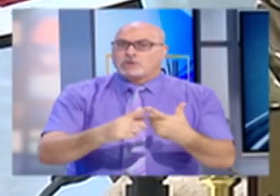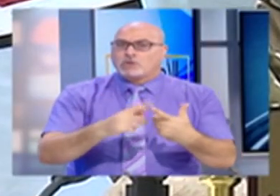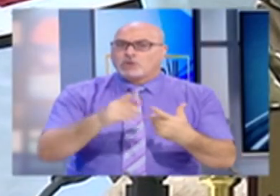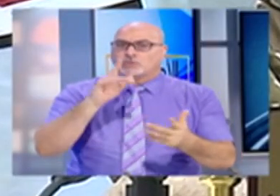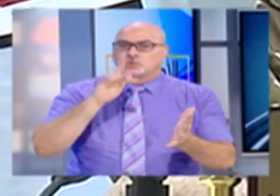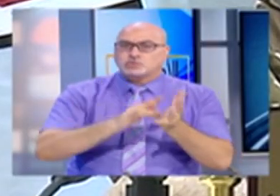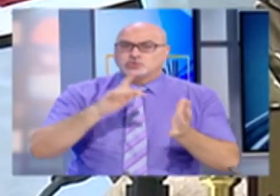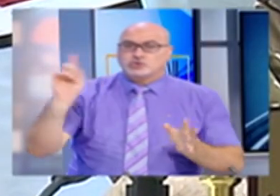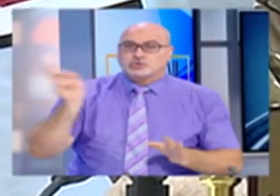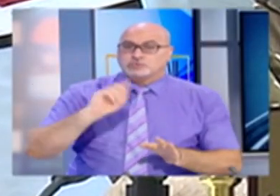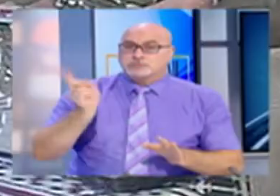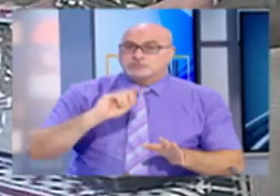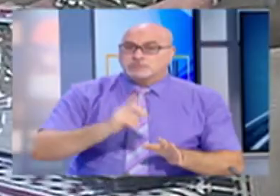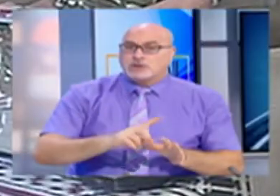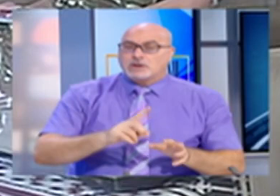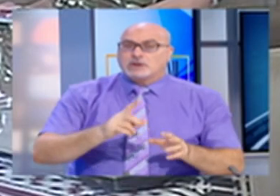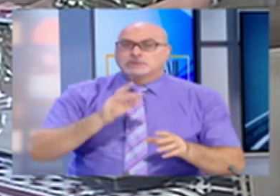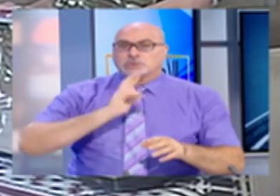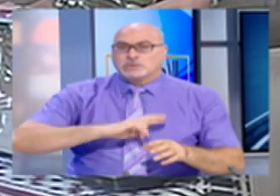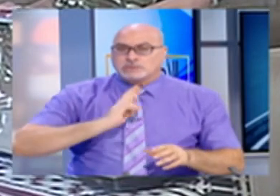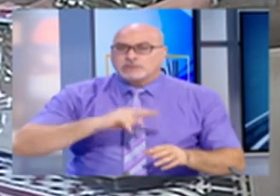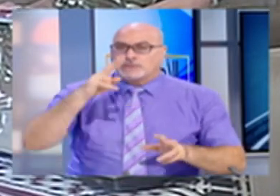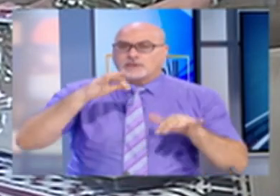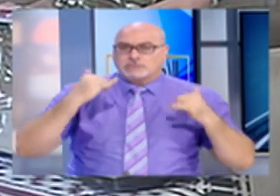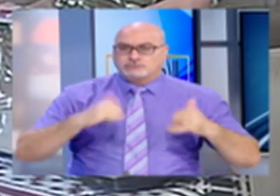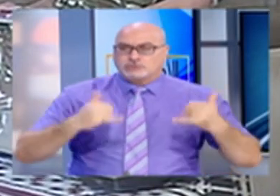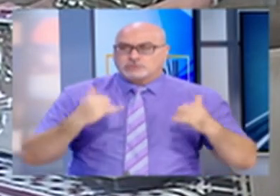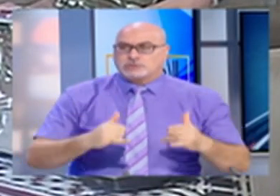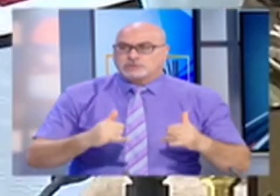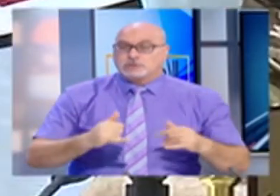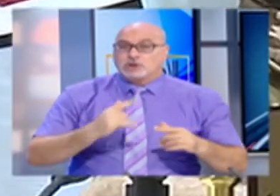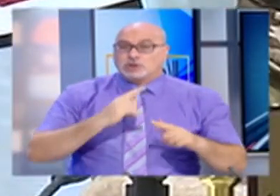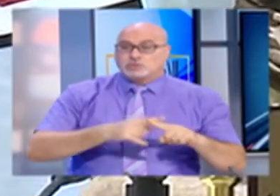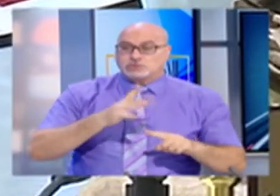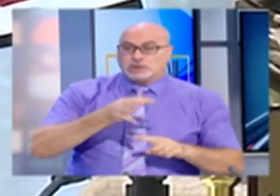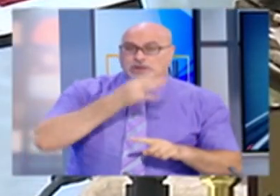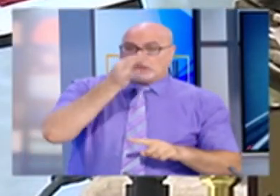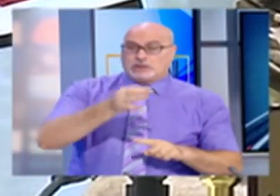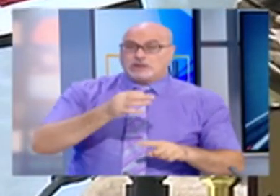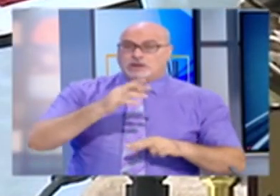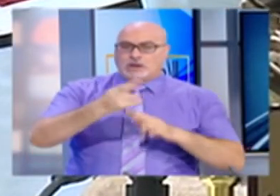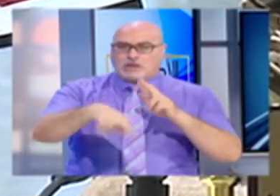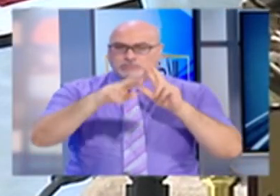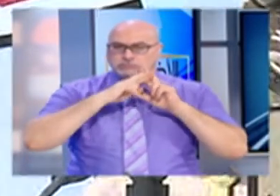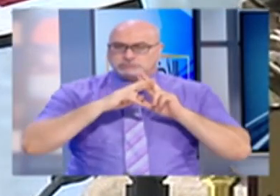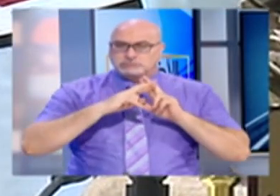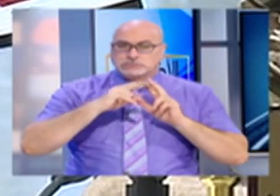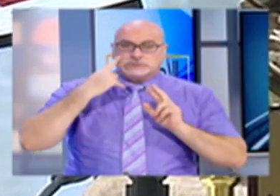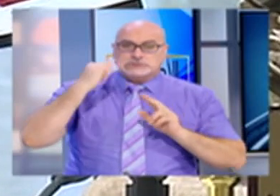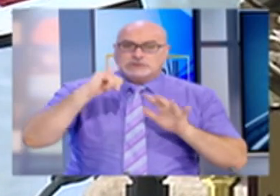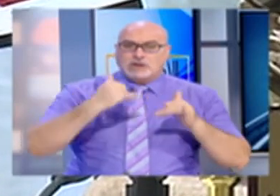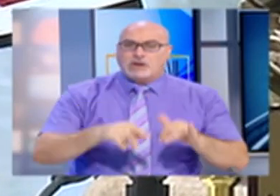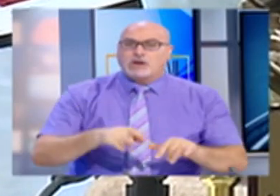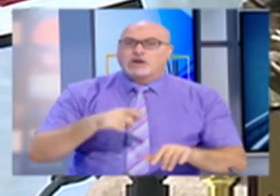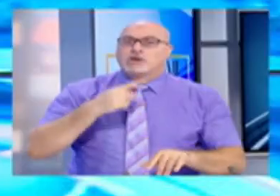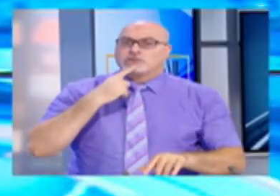المساس بسمعة وأمن الجزائر، مع تأكيده على أن الرد في هذه الحالة